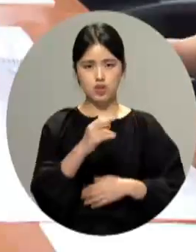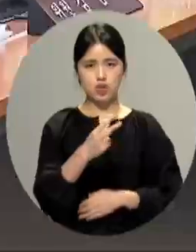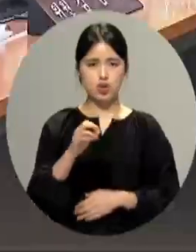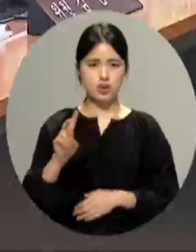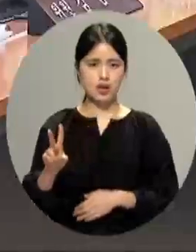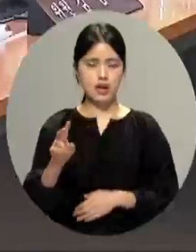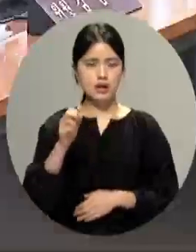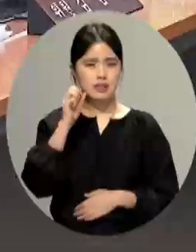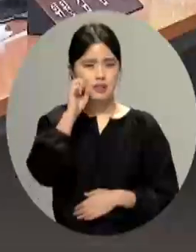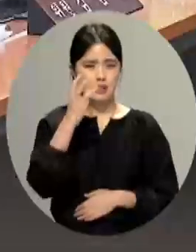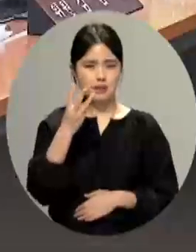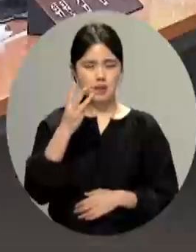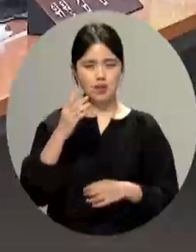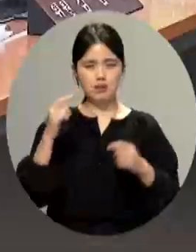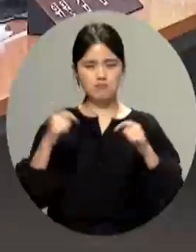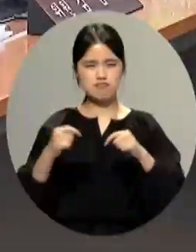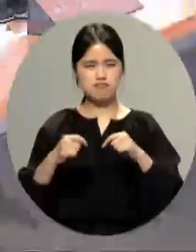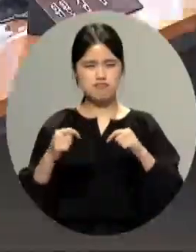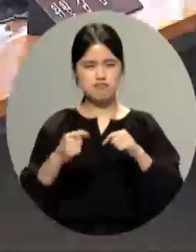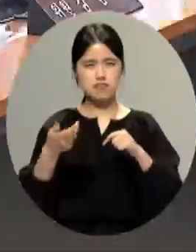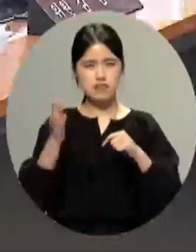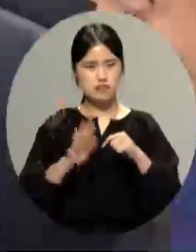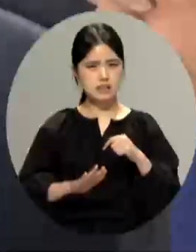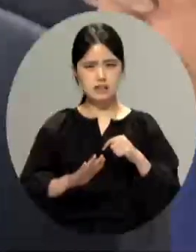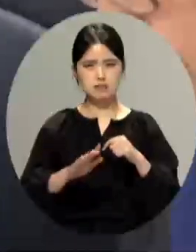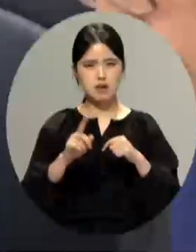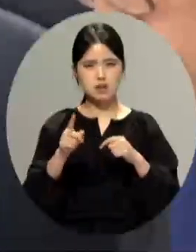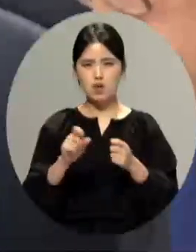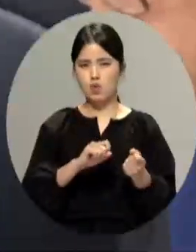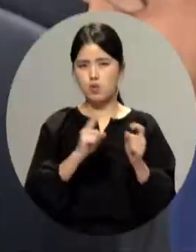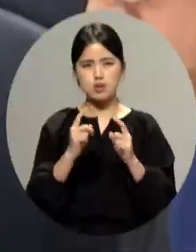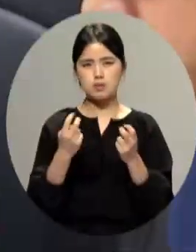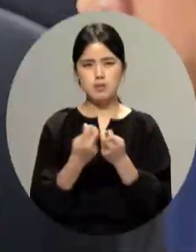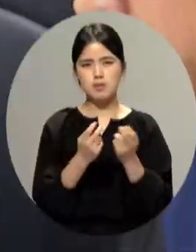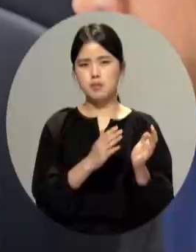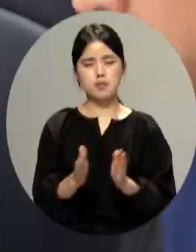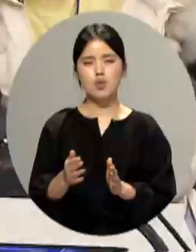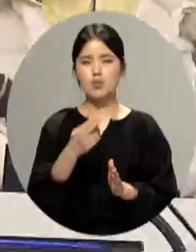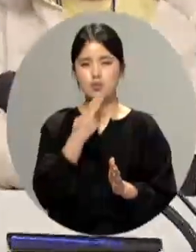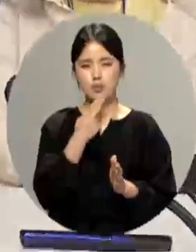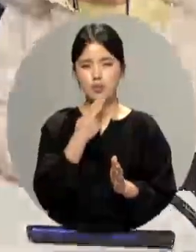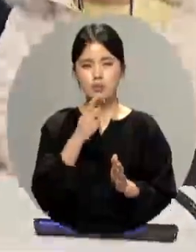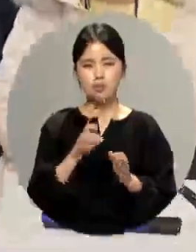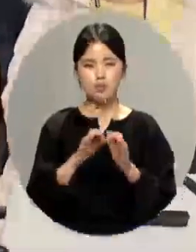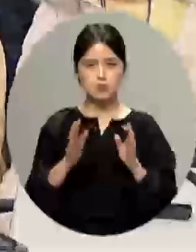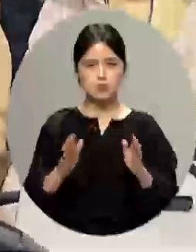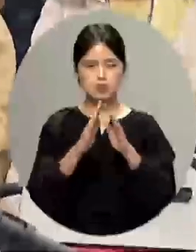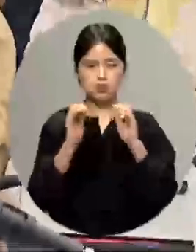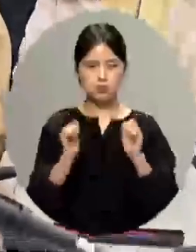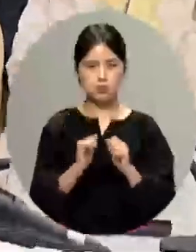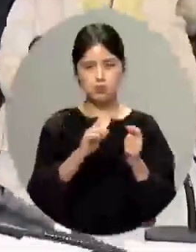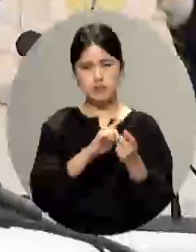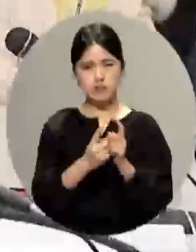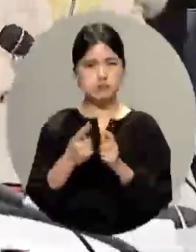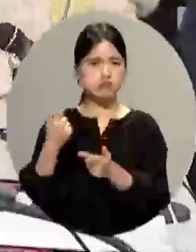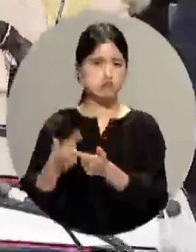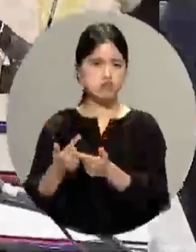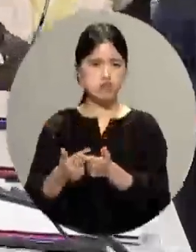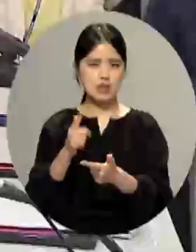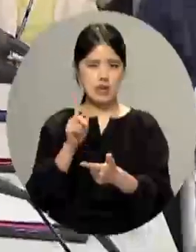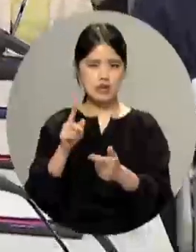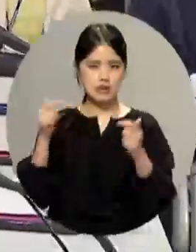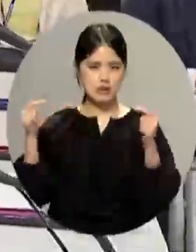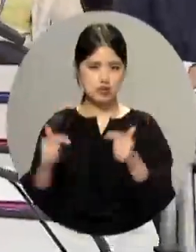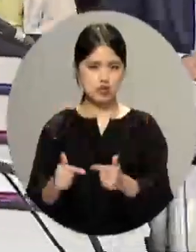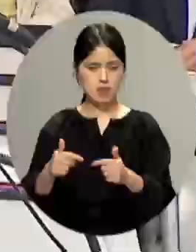가까이 힘겨루기를 벌였지만 아직 회생 방안이 마련되지 않은 것. 그동안 전북 대신 부산에서 한석을